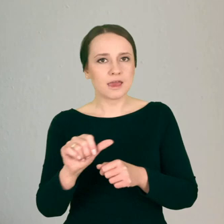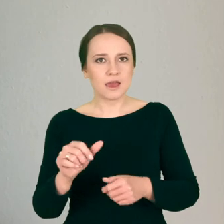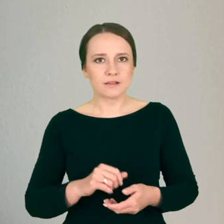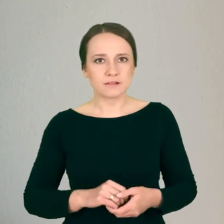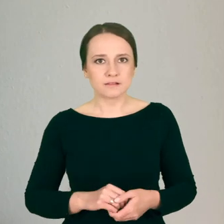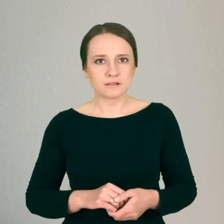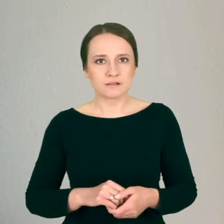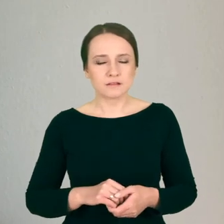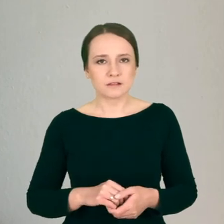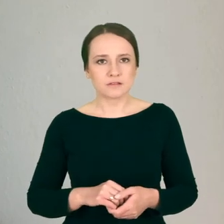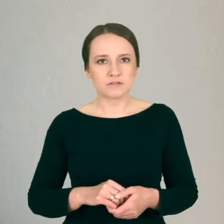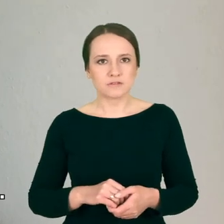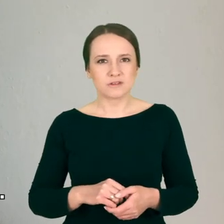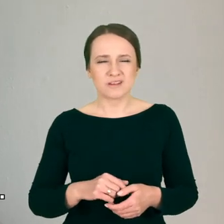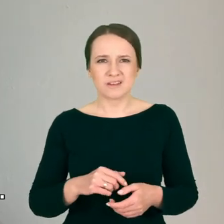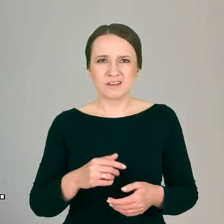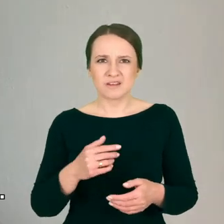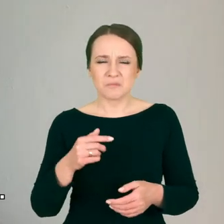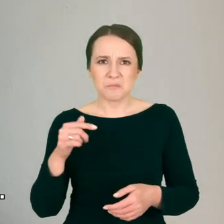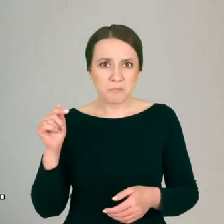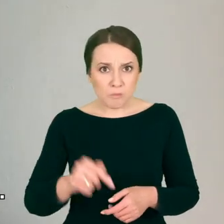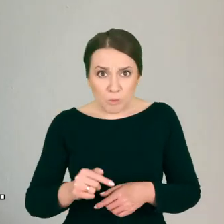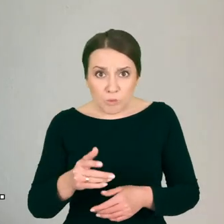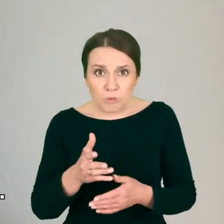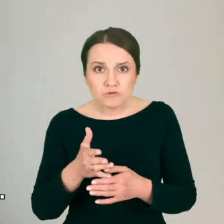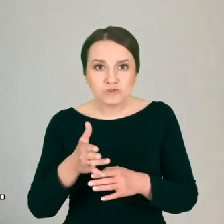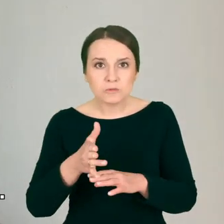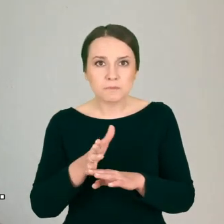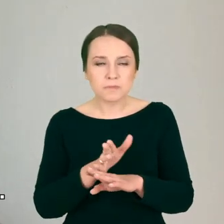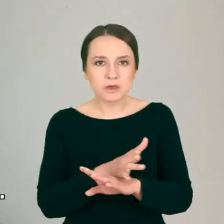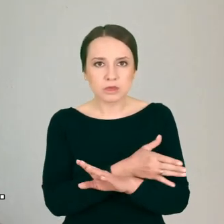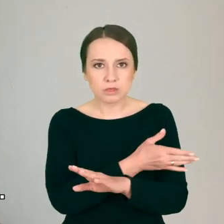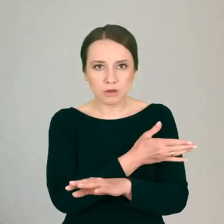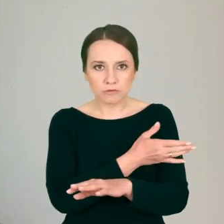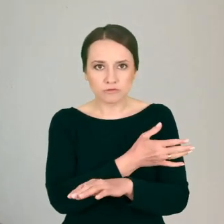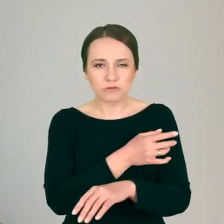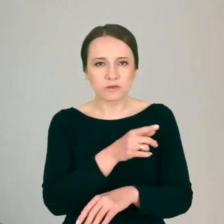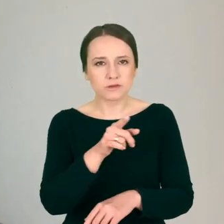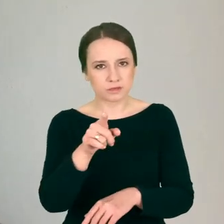Jesteś, a więc musisz minąć.